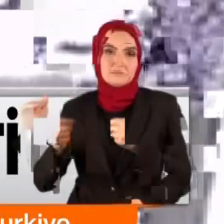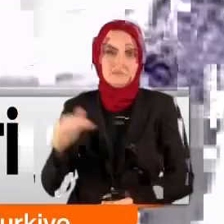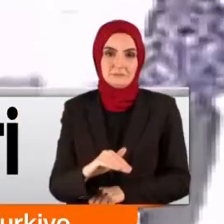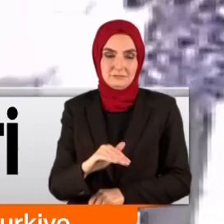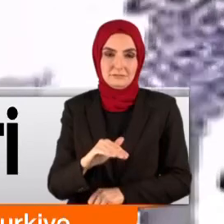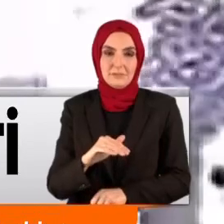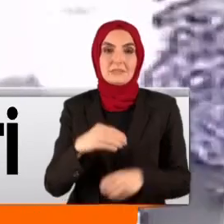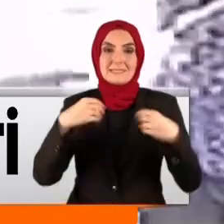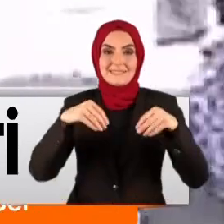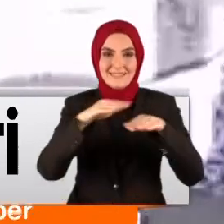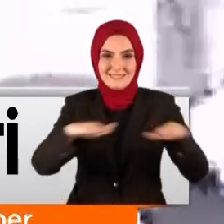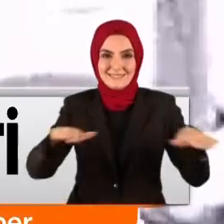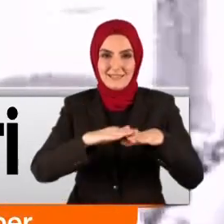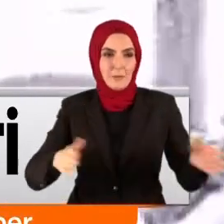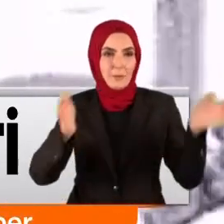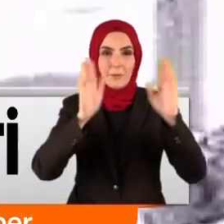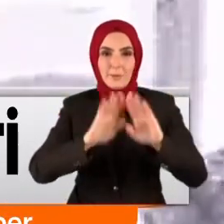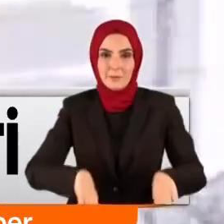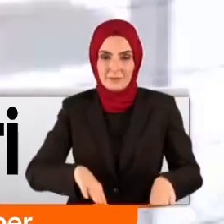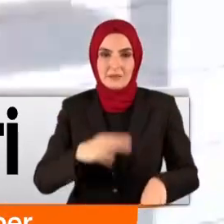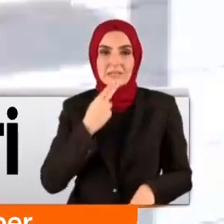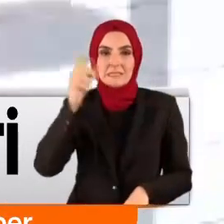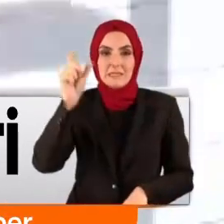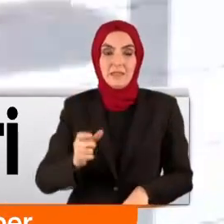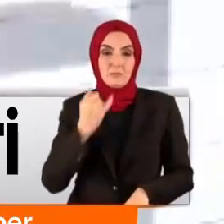kadın müşteri aracın altında kalmaktan son anda kurtuldu.